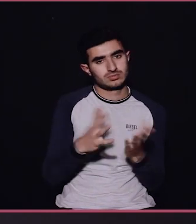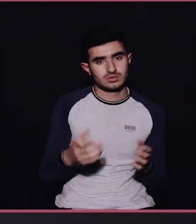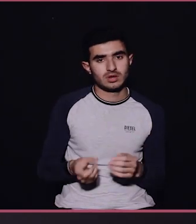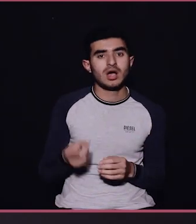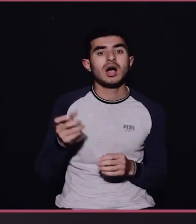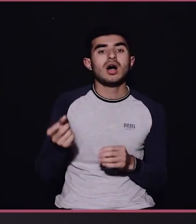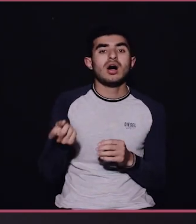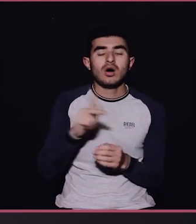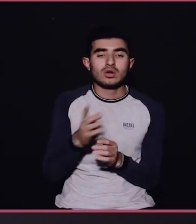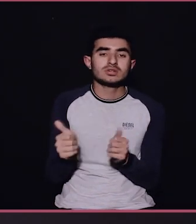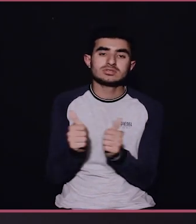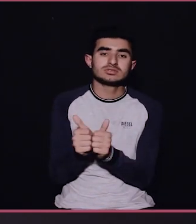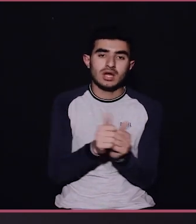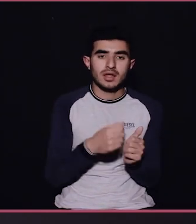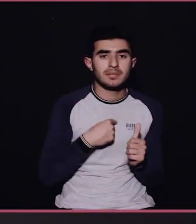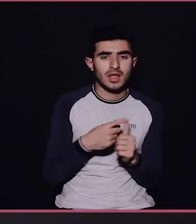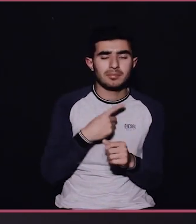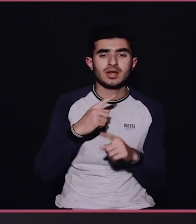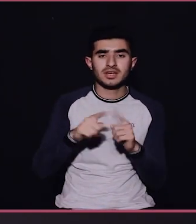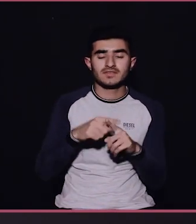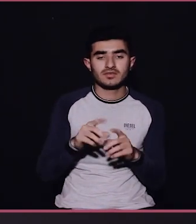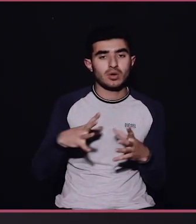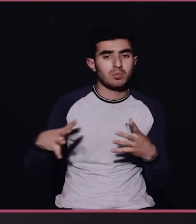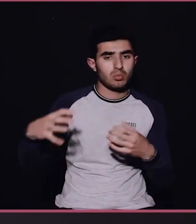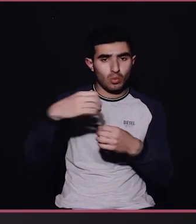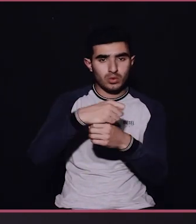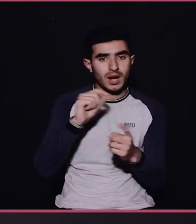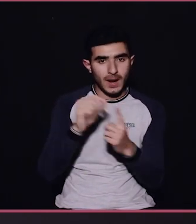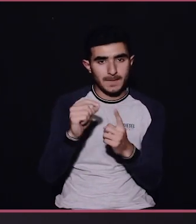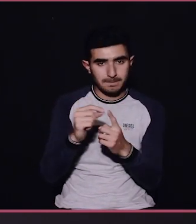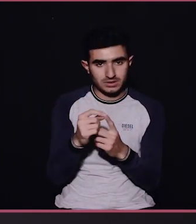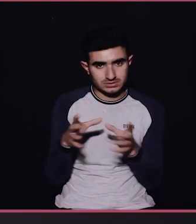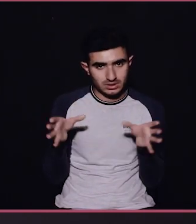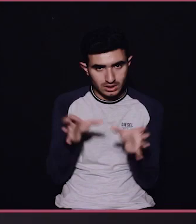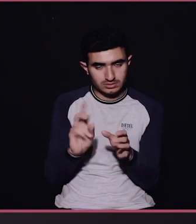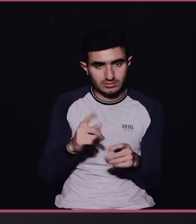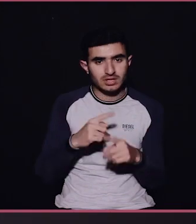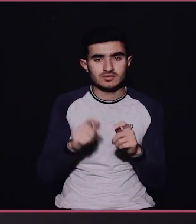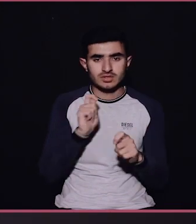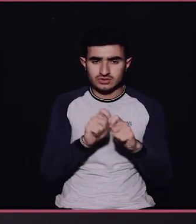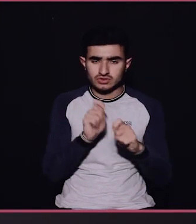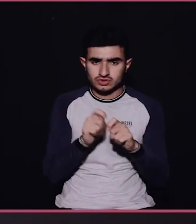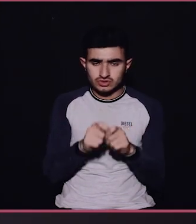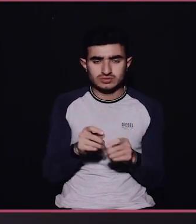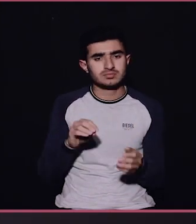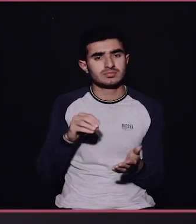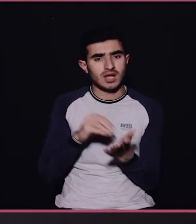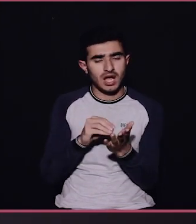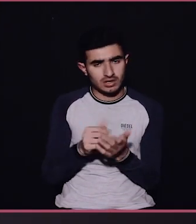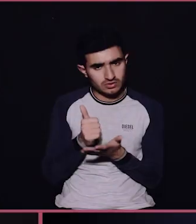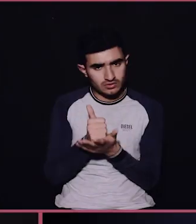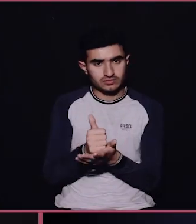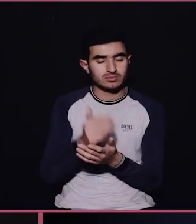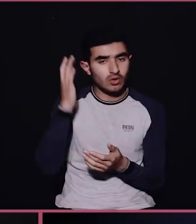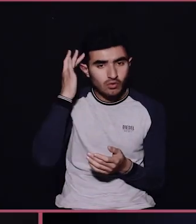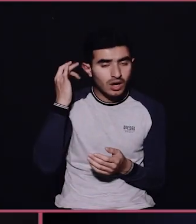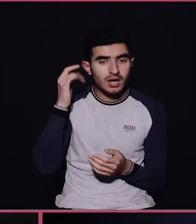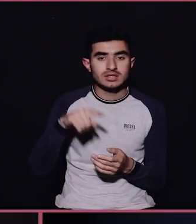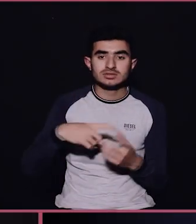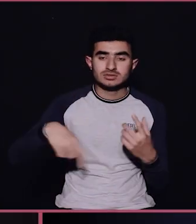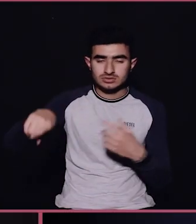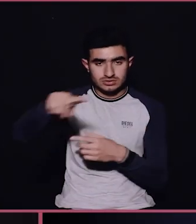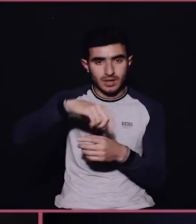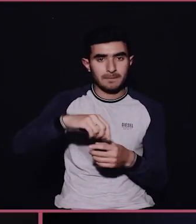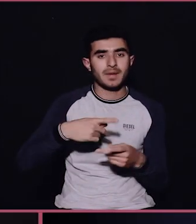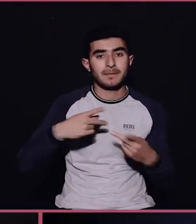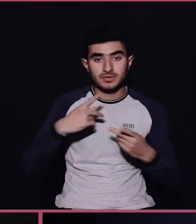अलावा Amazon की अपने इंसेंटिव्स के साथ ये चीज़ अलाइन करती है कि वो पूरी इंडस्ट्री के इंफ्रास्ट्रक्चर की इंप्रूवमेंट पे इन्वेस्ट करें, बिकॉज उसका फ़ायदा उनको